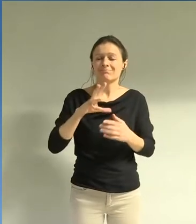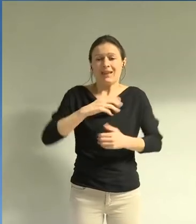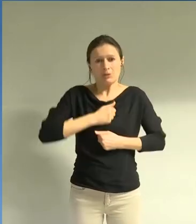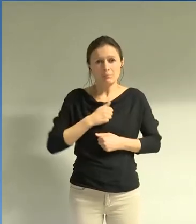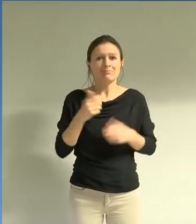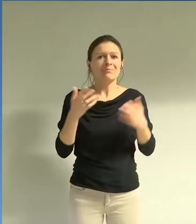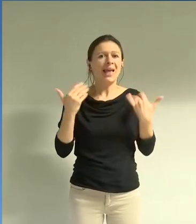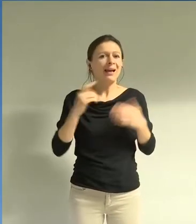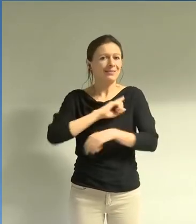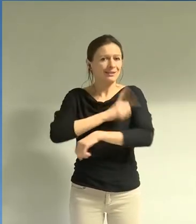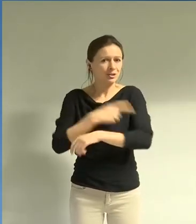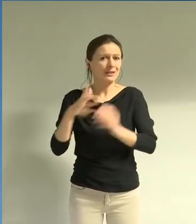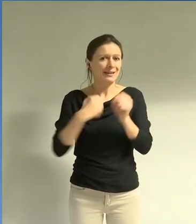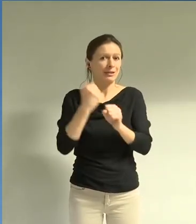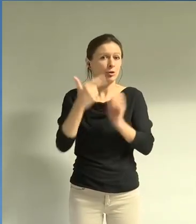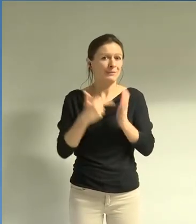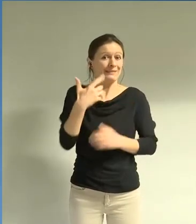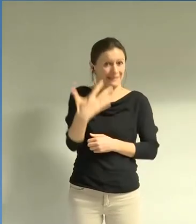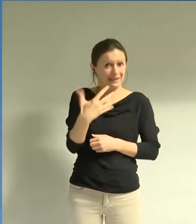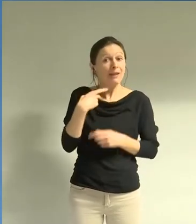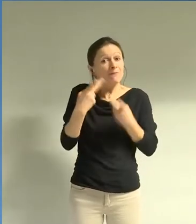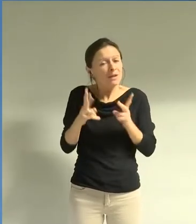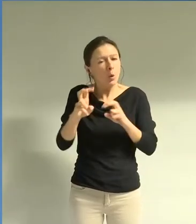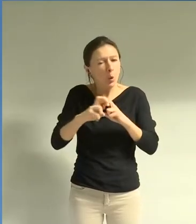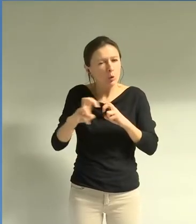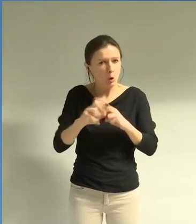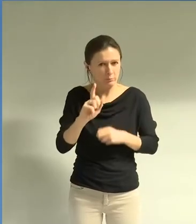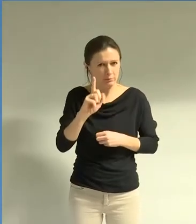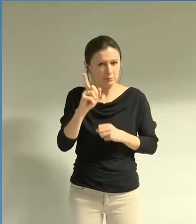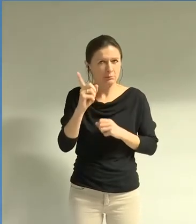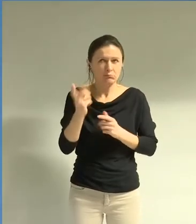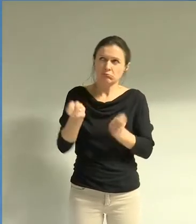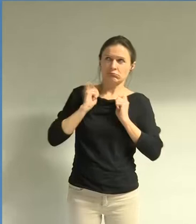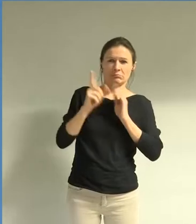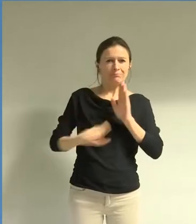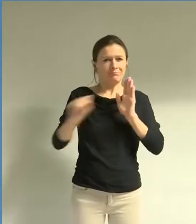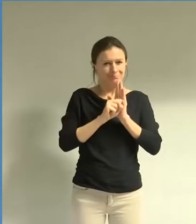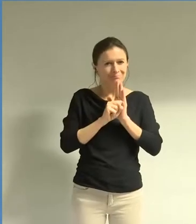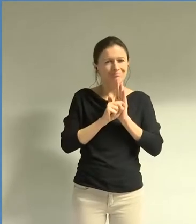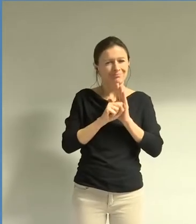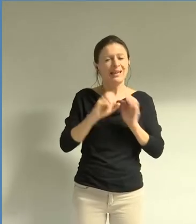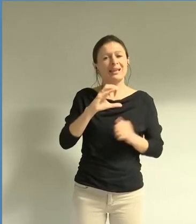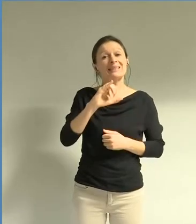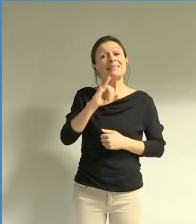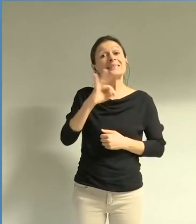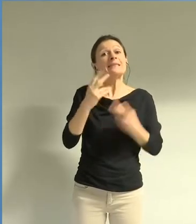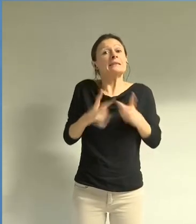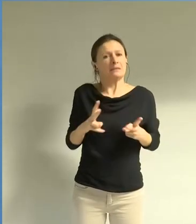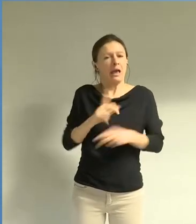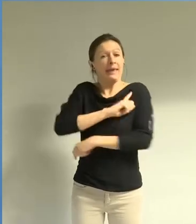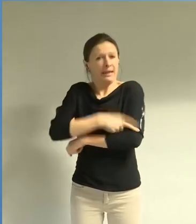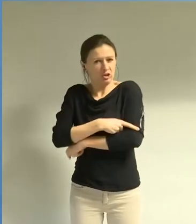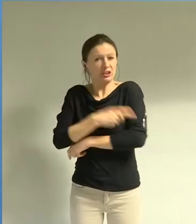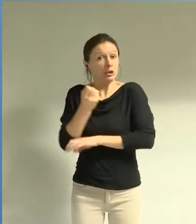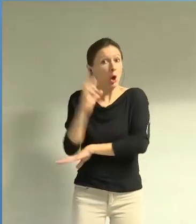la ville de grenoble en l'occurrence a été a reçu le label cit'ergie gold en 2019 est déclarée par la commission